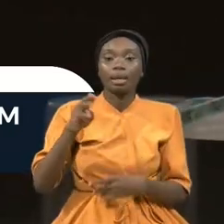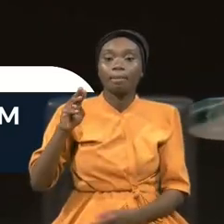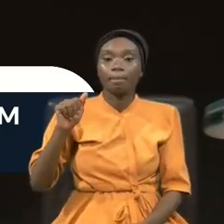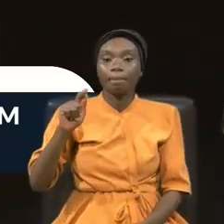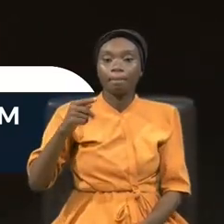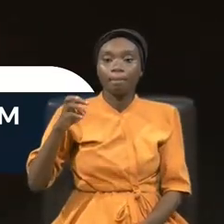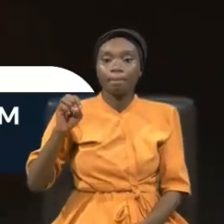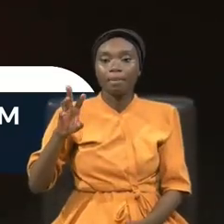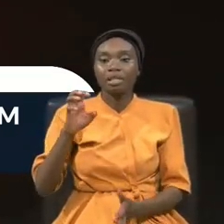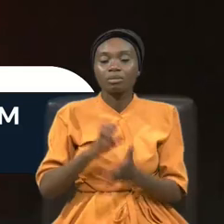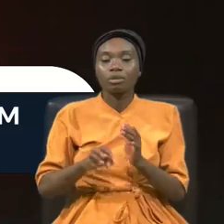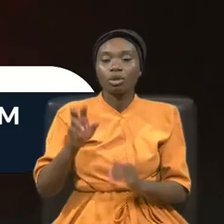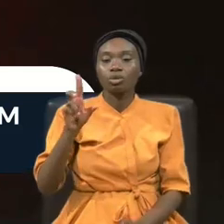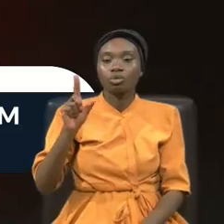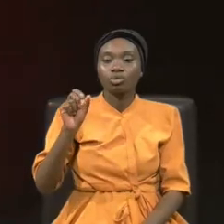Matthieu